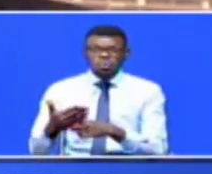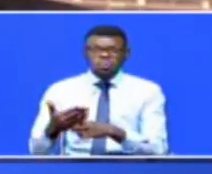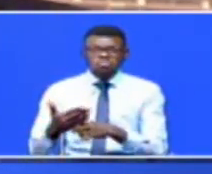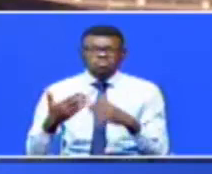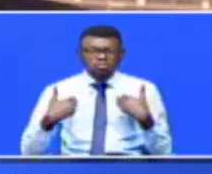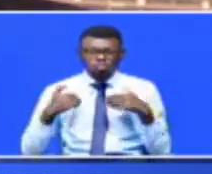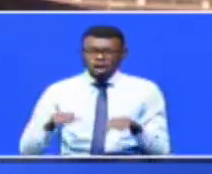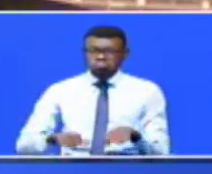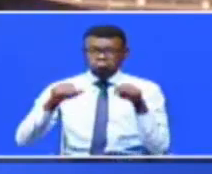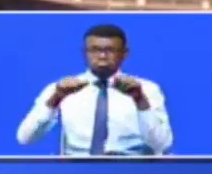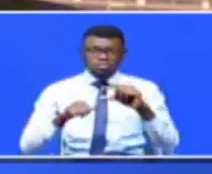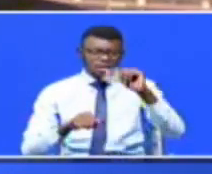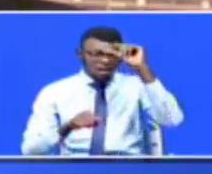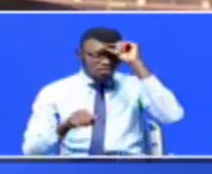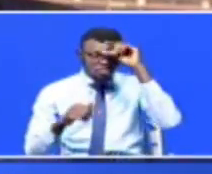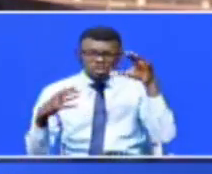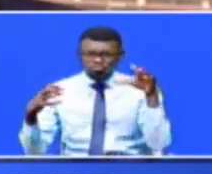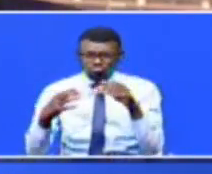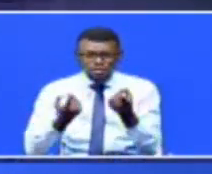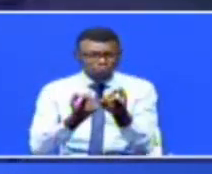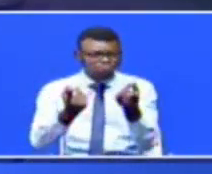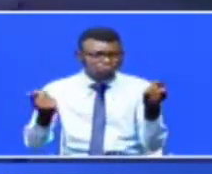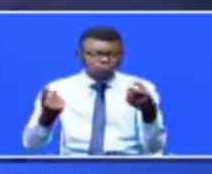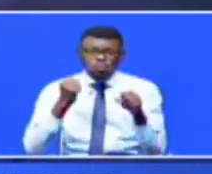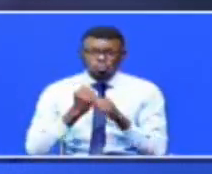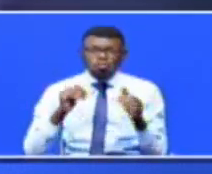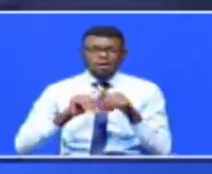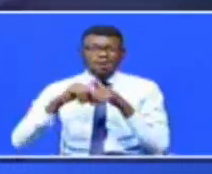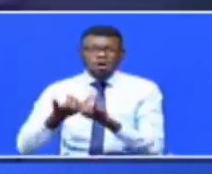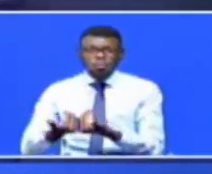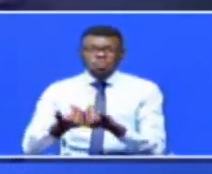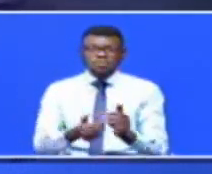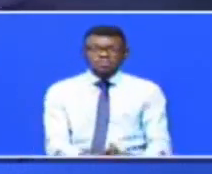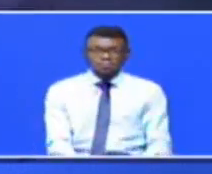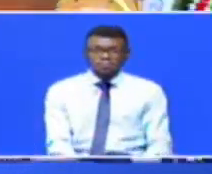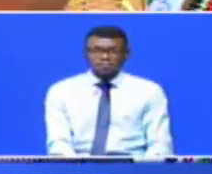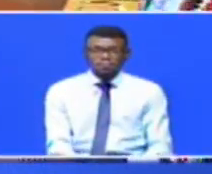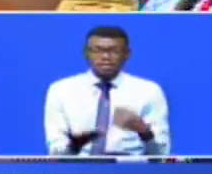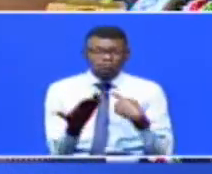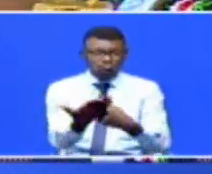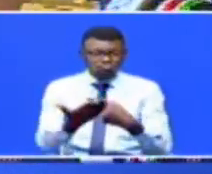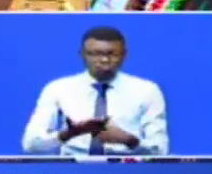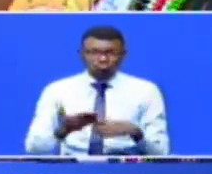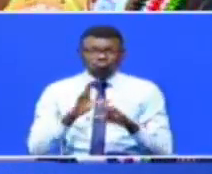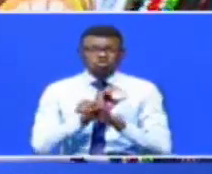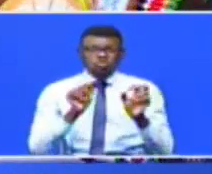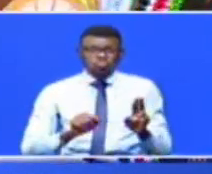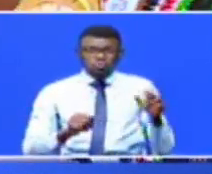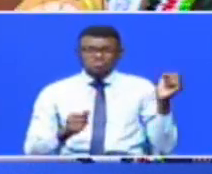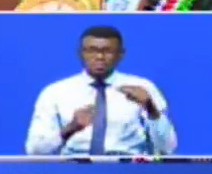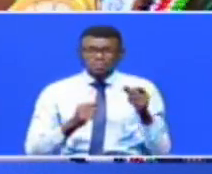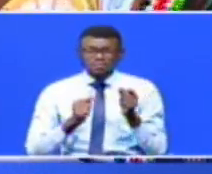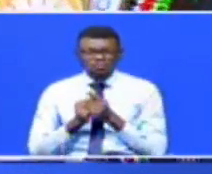au wakuu wa serikali katika hizi parastatals wanatakikana kufanya kazi. Alizua mdahalo wa Rais Uhuru Kenyatta Novemba